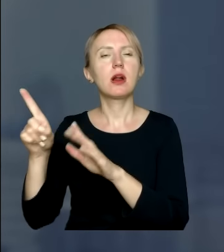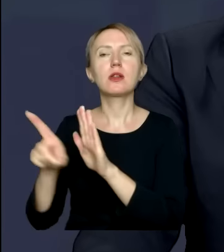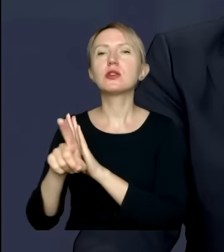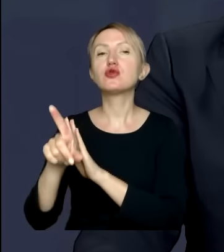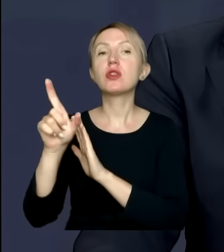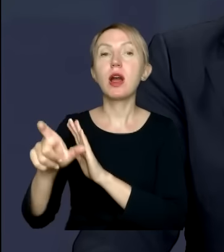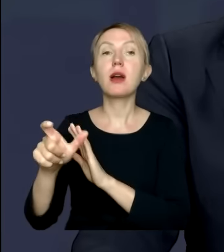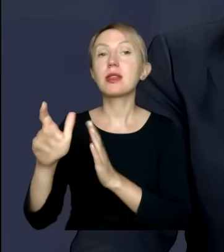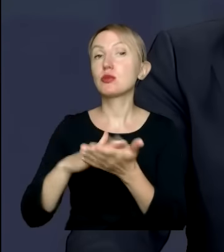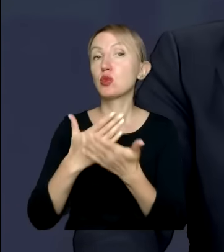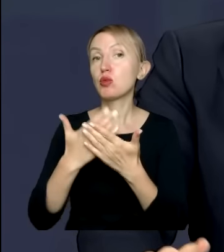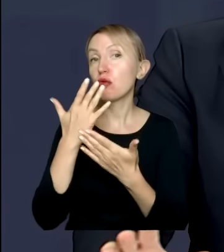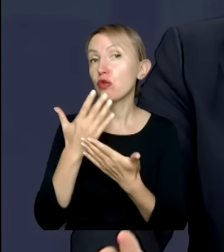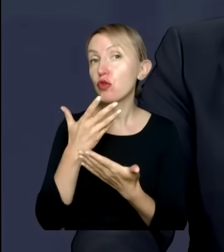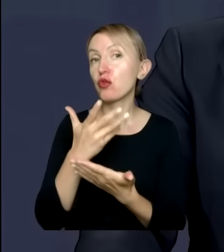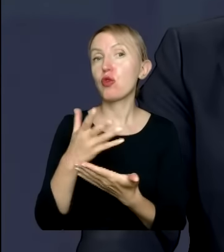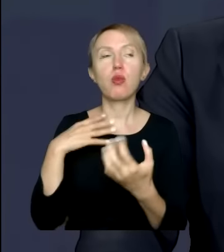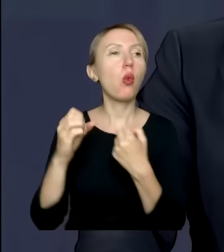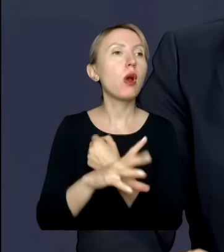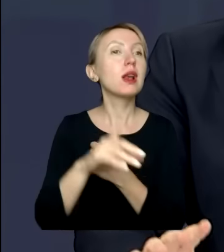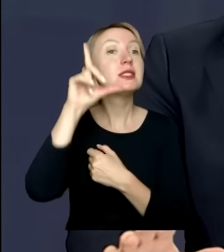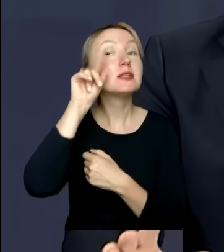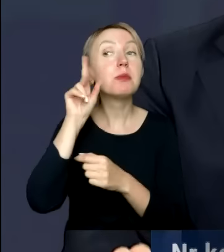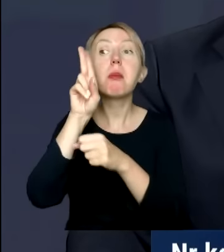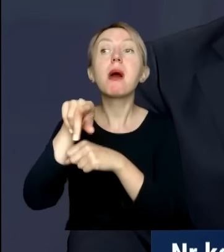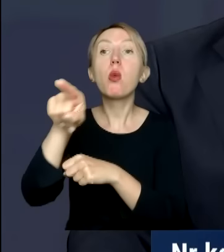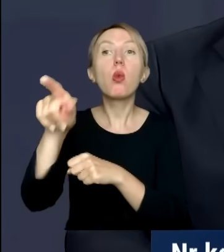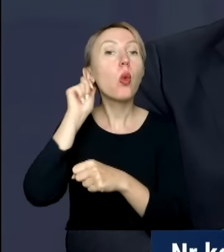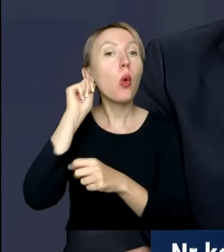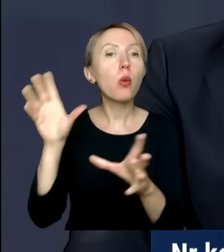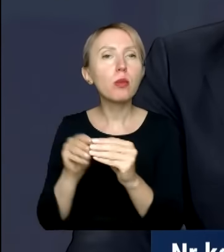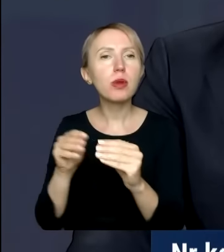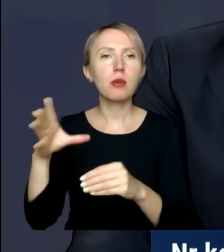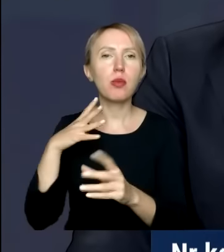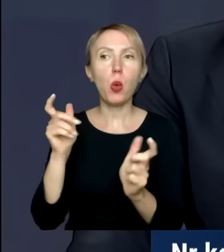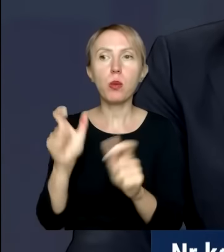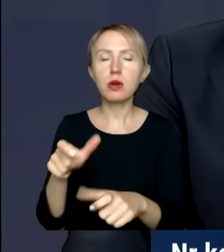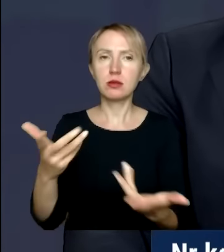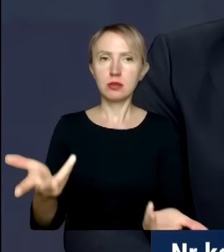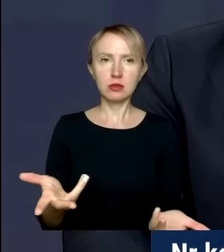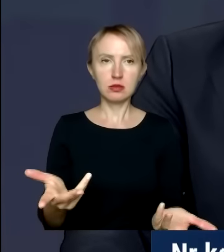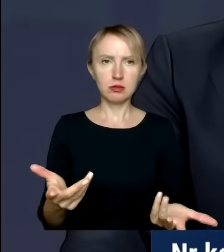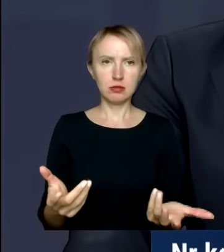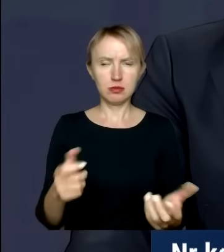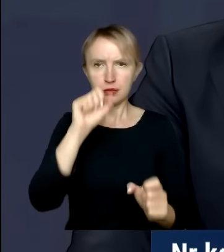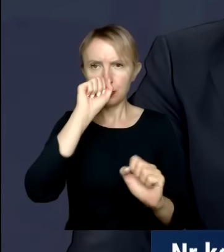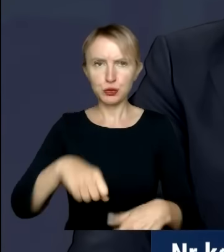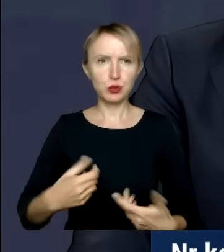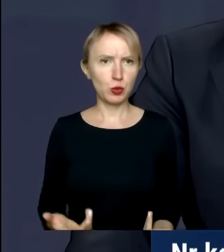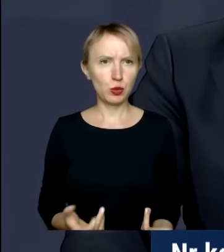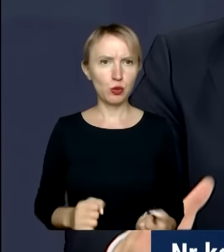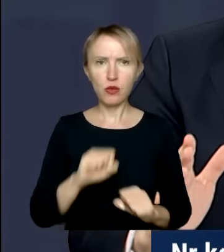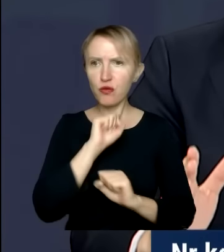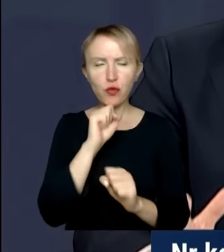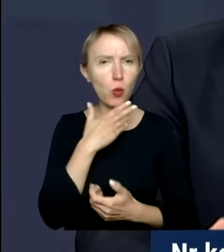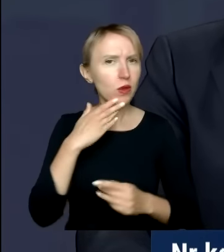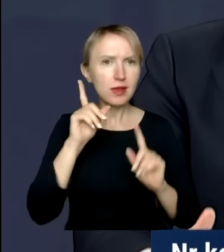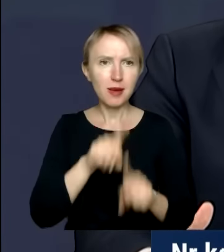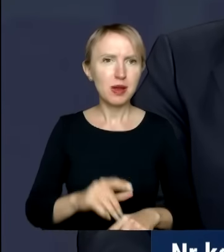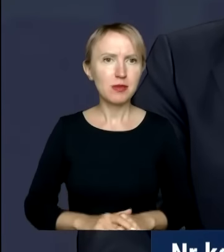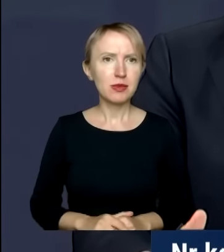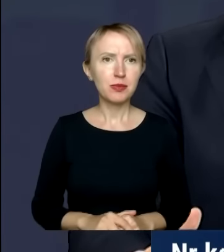sugestie chociażby związane z tym że spał u jakiejś kobiety że został z kimś zatrzymany absolutne bzdury nie mające nic wspólnego z rzeczywistością